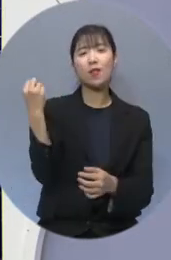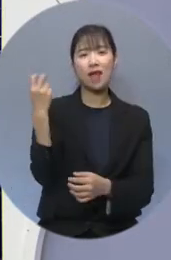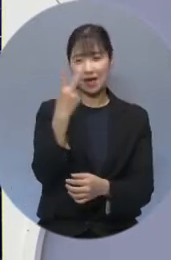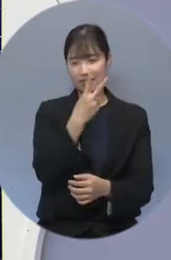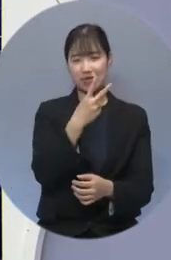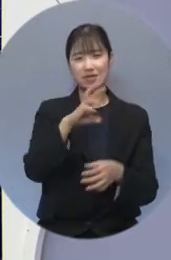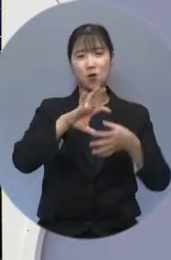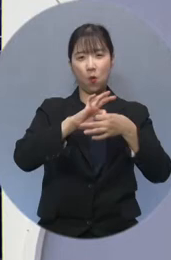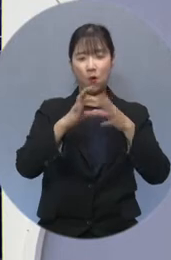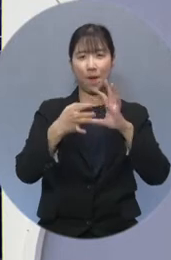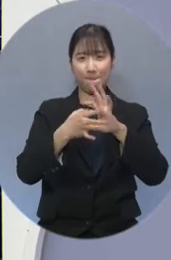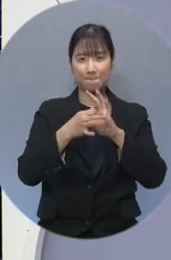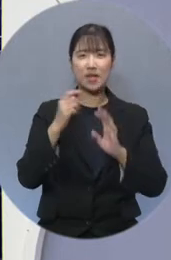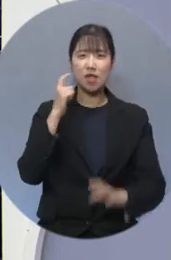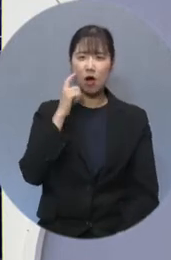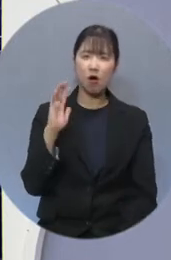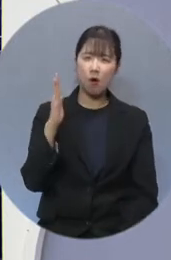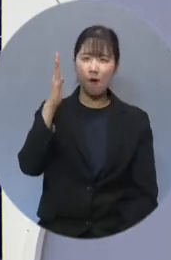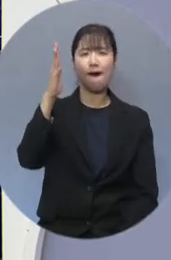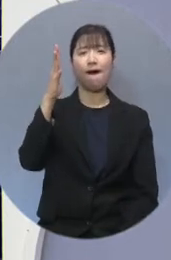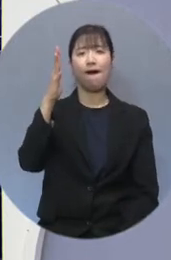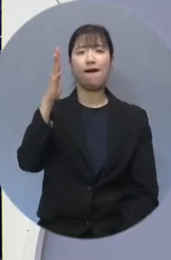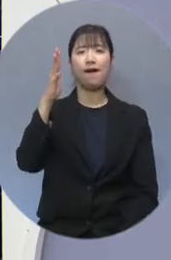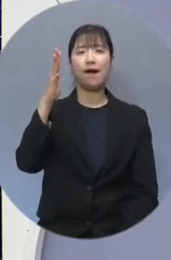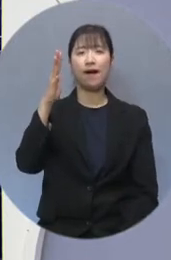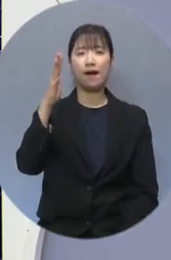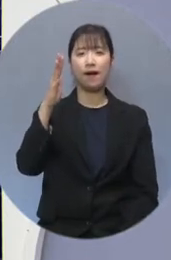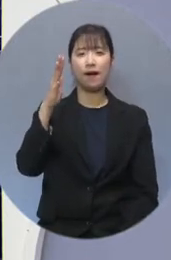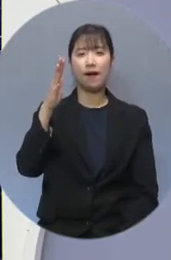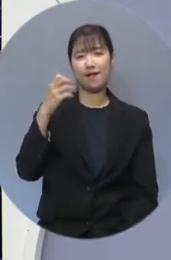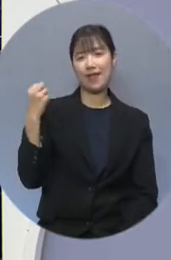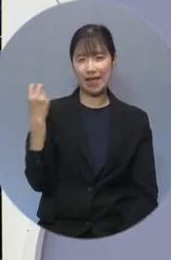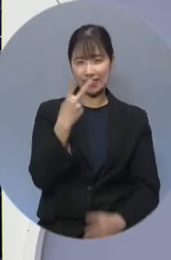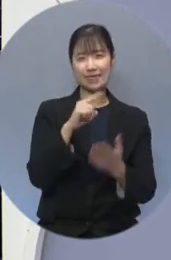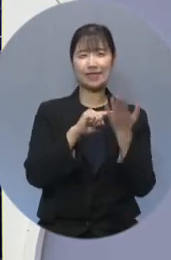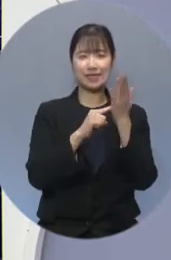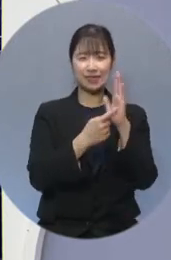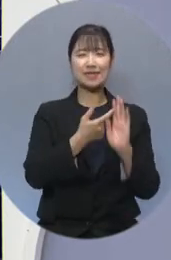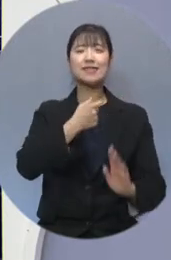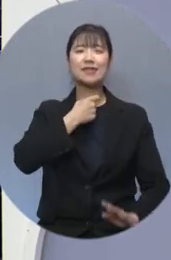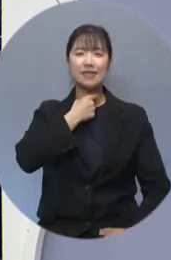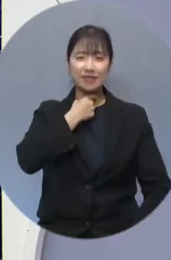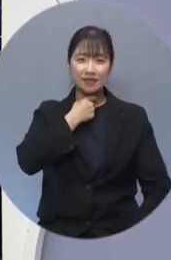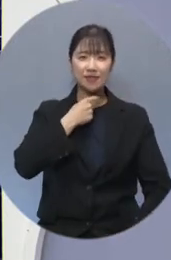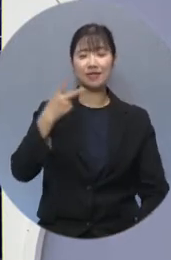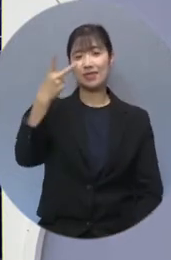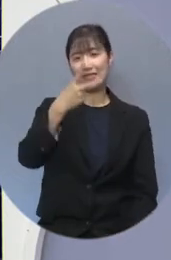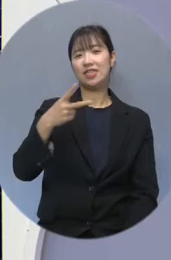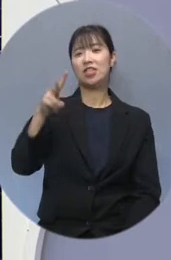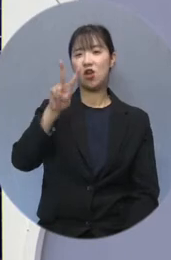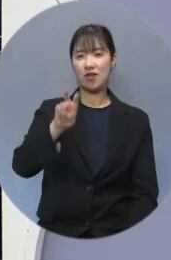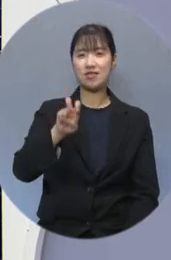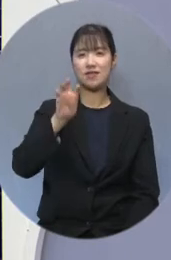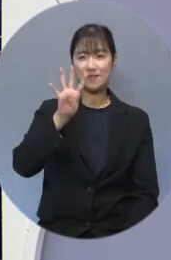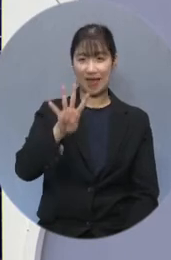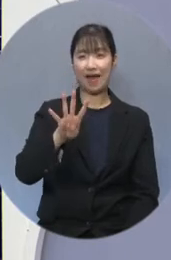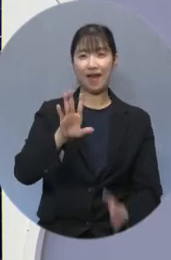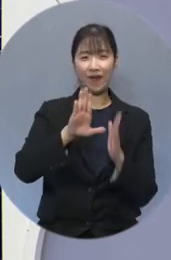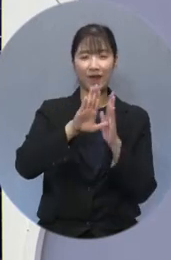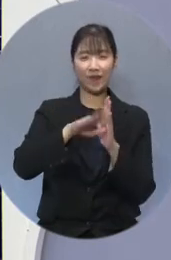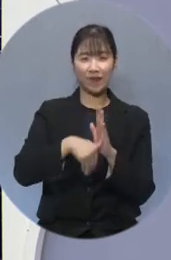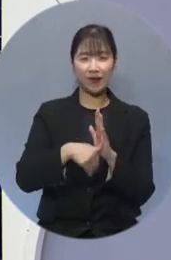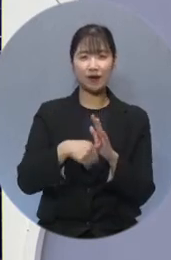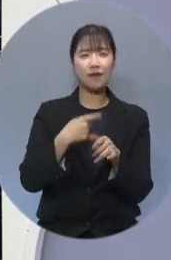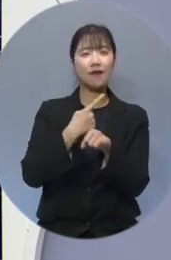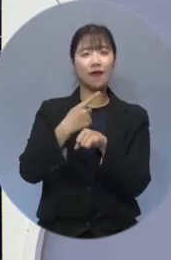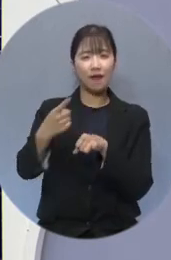그 올림픽의 영광들을 또 이렇게 재현하는 것 그런 사업이 되는데 2024년입니다. 네. 그래서